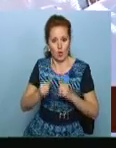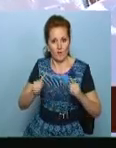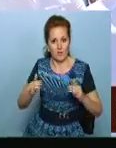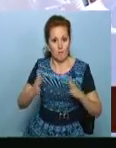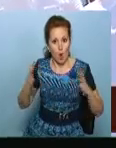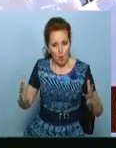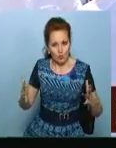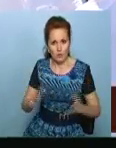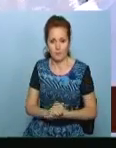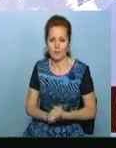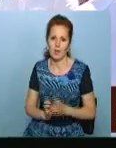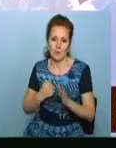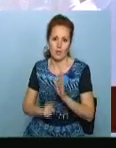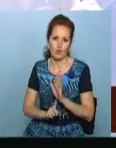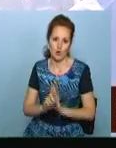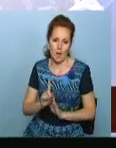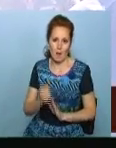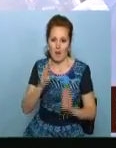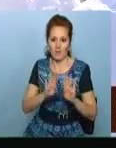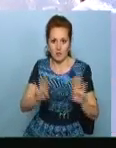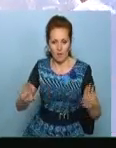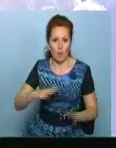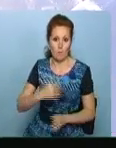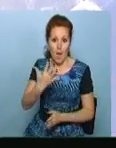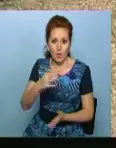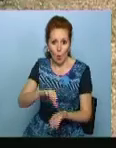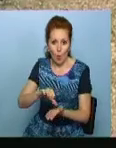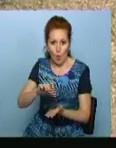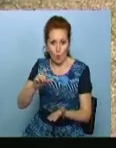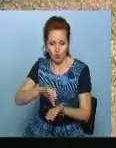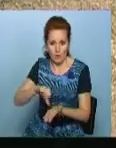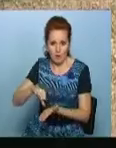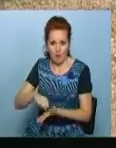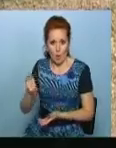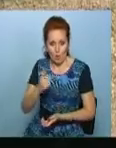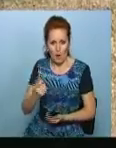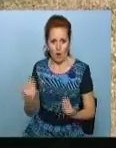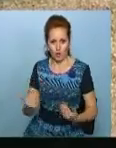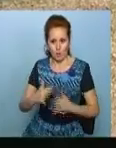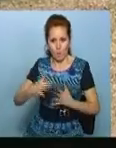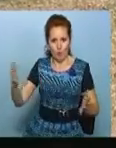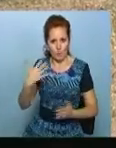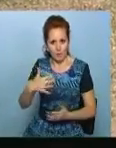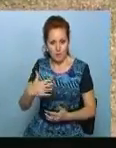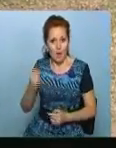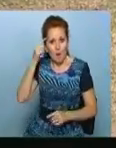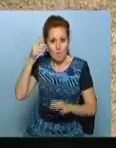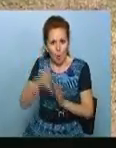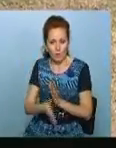мы с первой выставки, 5 хозяйств участвовало, а сейчас более 50. Все осознали, что этим надо заниматься,